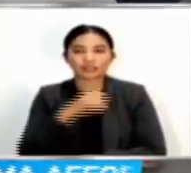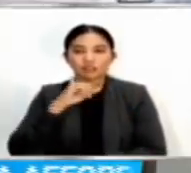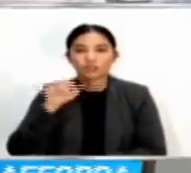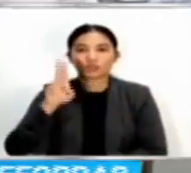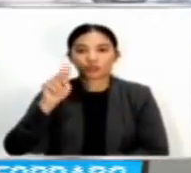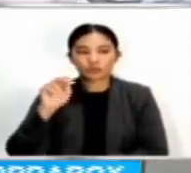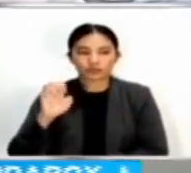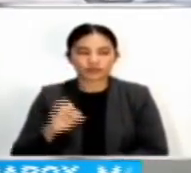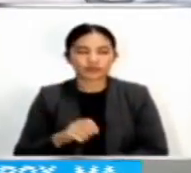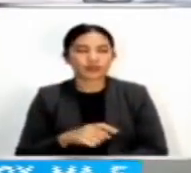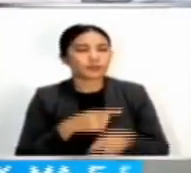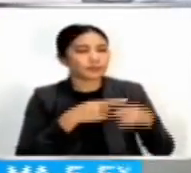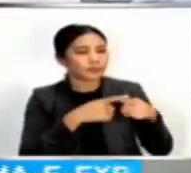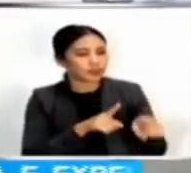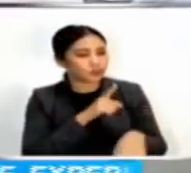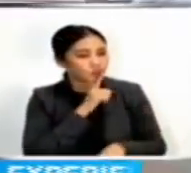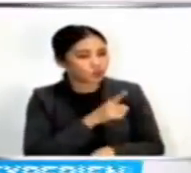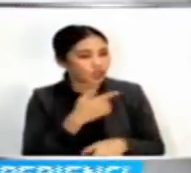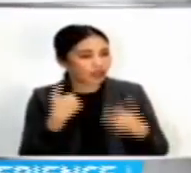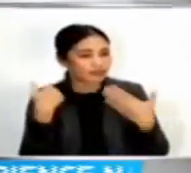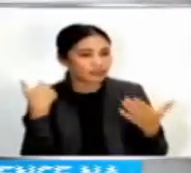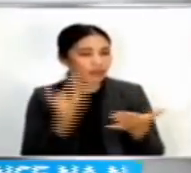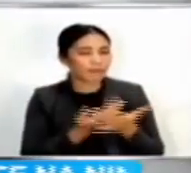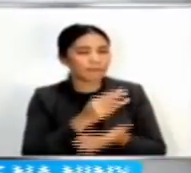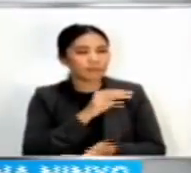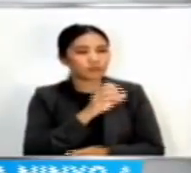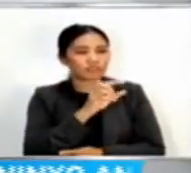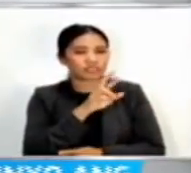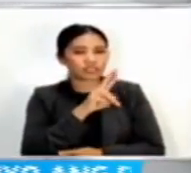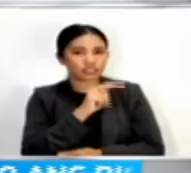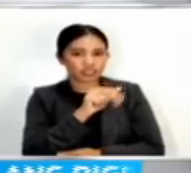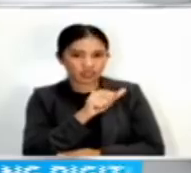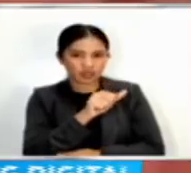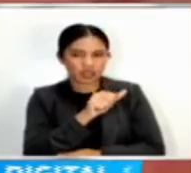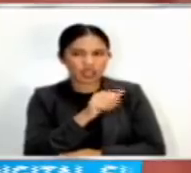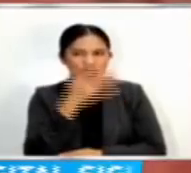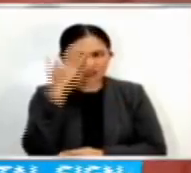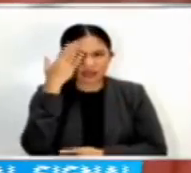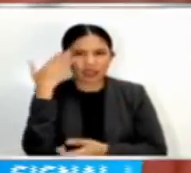Red Cross kasi we understand meron din mga in-order na ganito, yung ibang mga pribadong kumpanya.